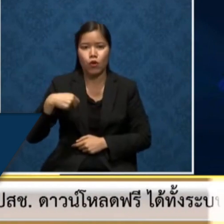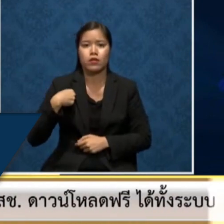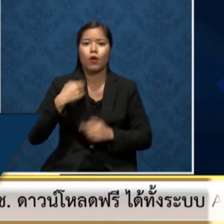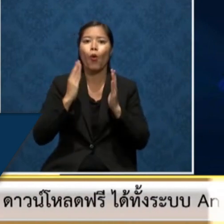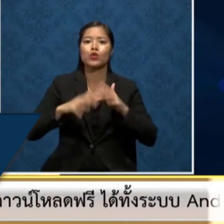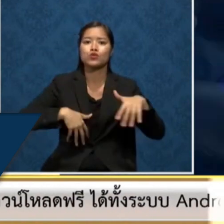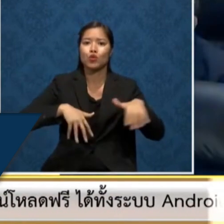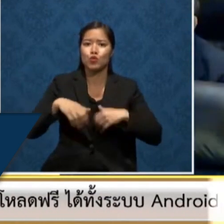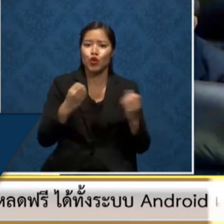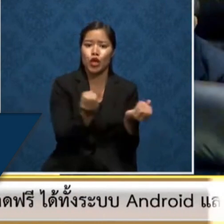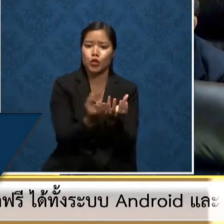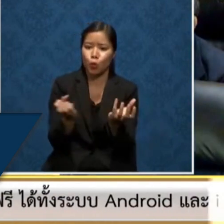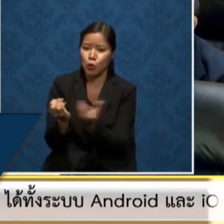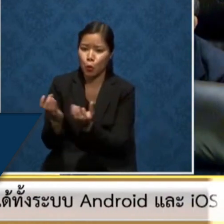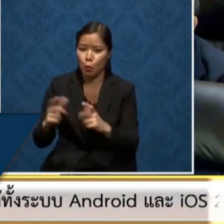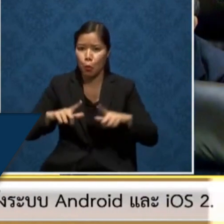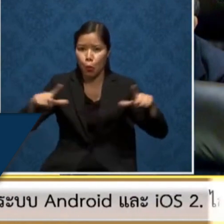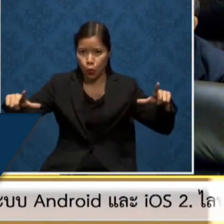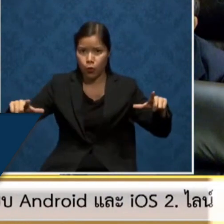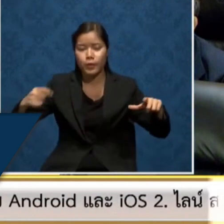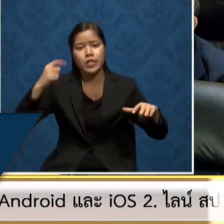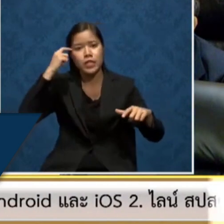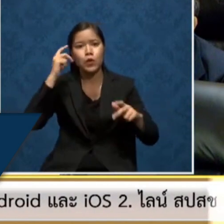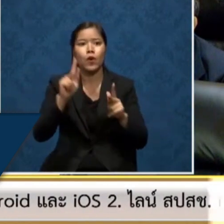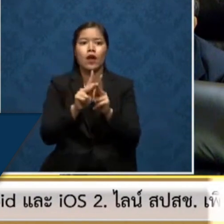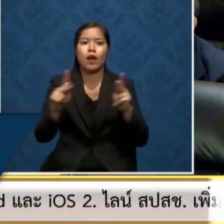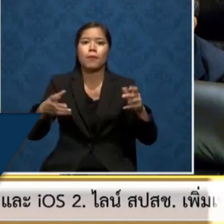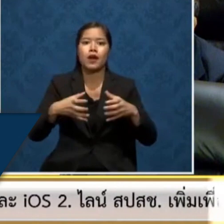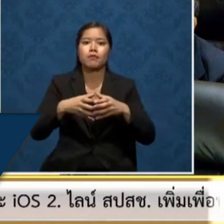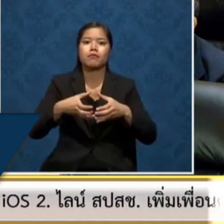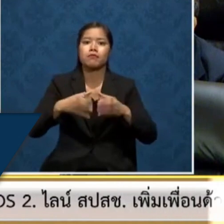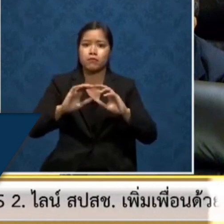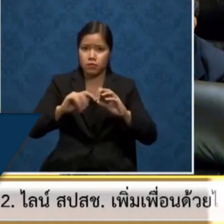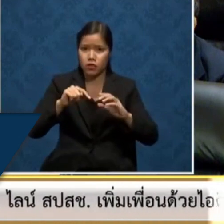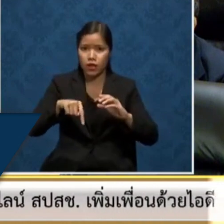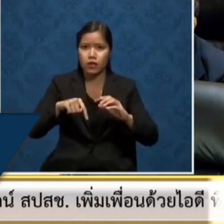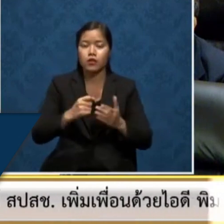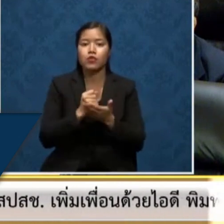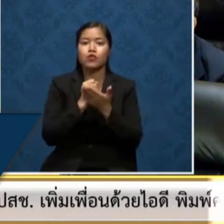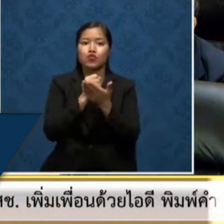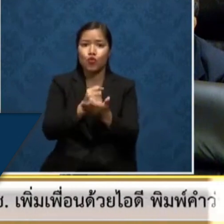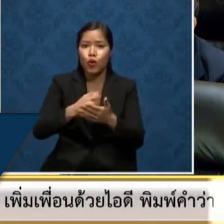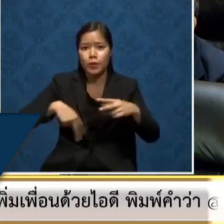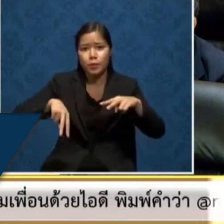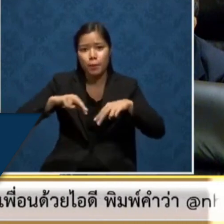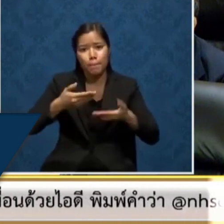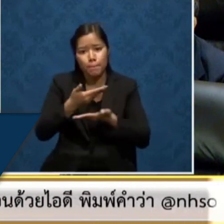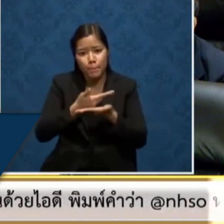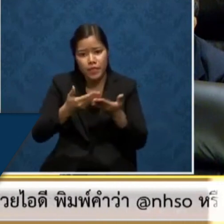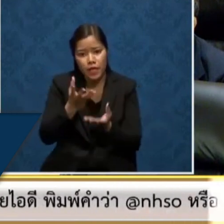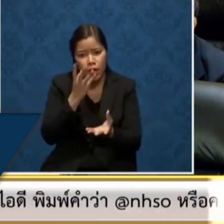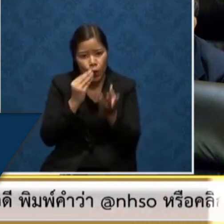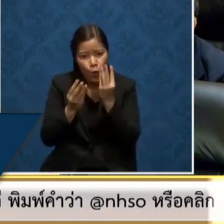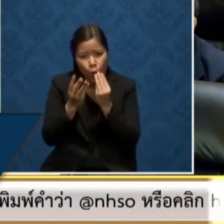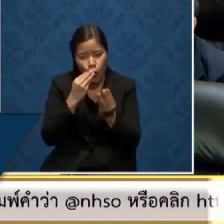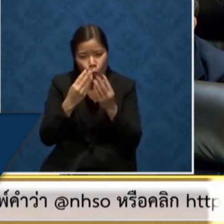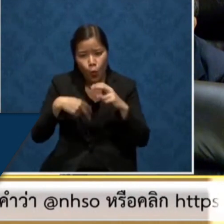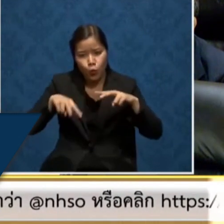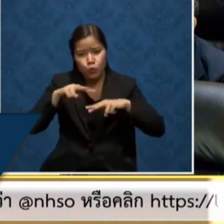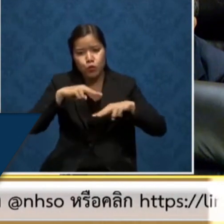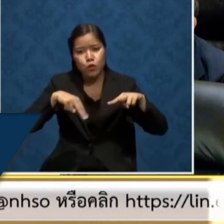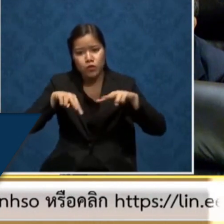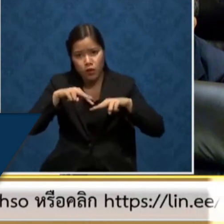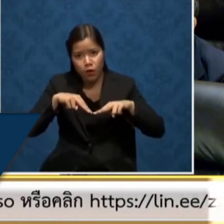วงกว้างจึงเห็นควรให้มีการตั้งคณะกรรมาธิการวิสามัญขึ้นเพื่อทำการพิจารณาศึกษาตรวจสอบและ